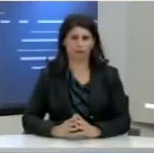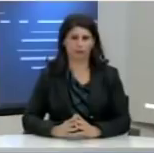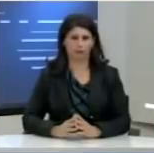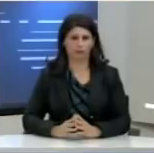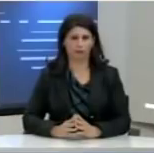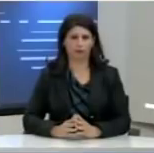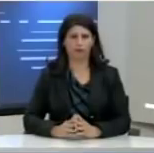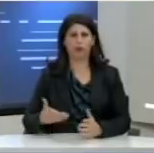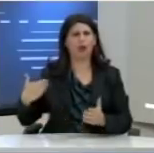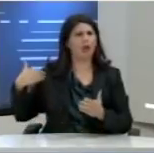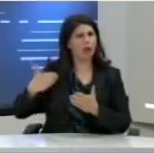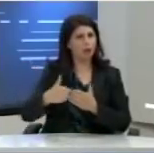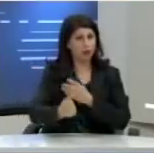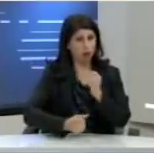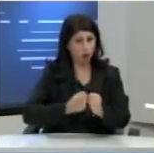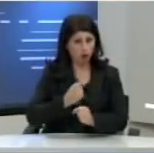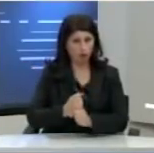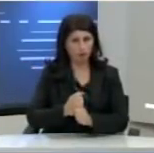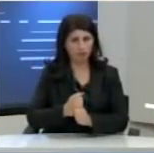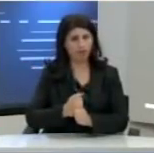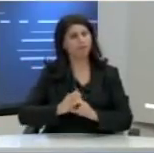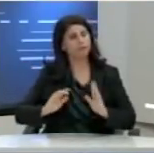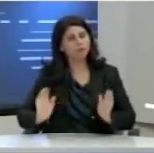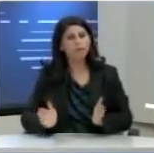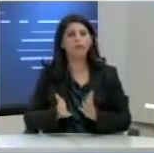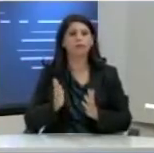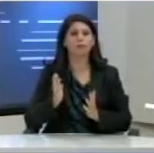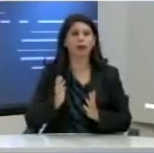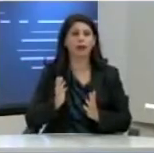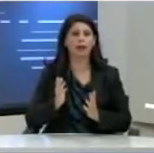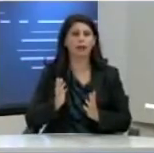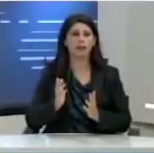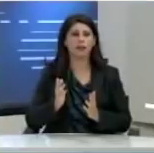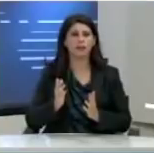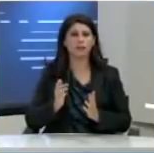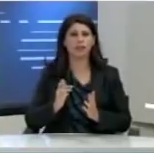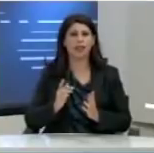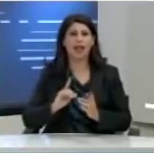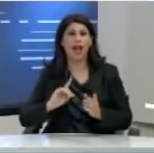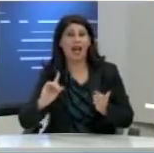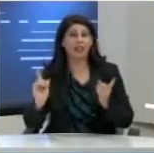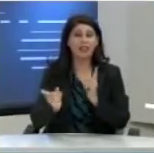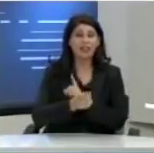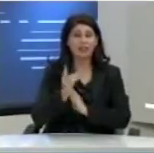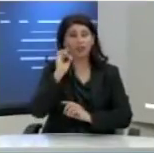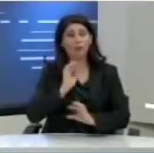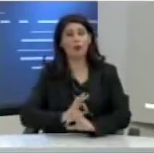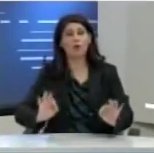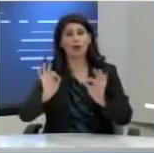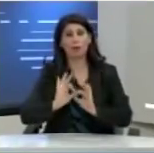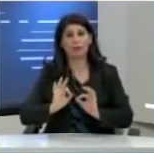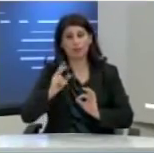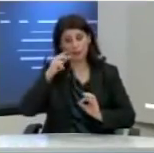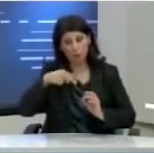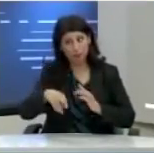Αυτά τα χρόνια, παρά τις αντίθετες ανάποδες προβλέψεις και τις προσδοκίες